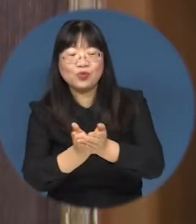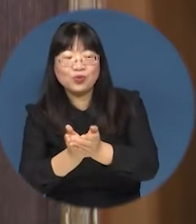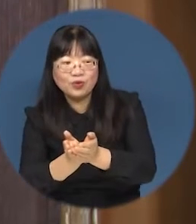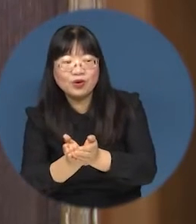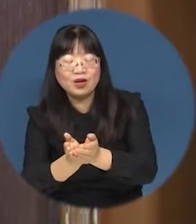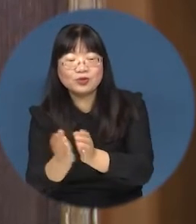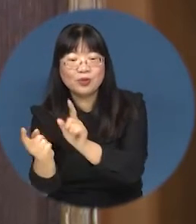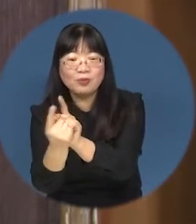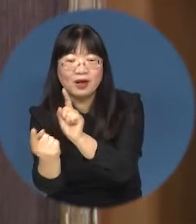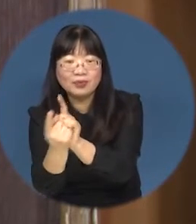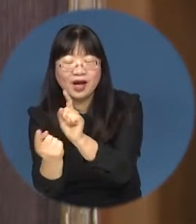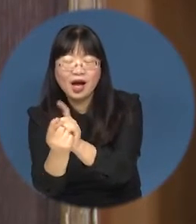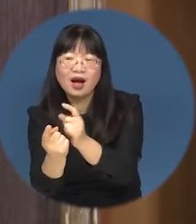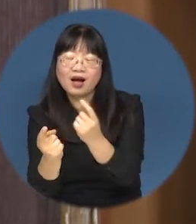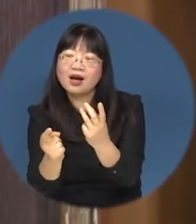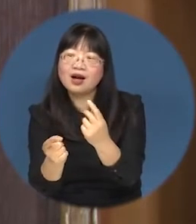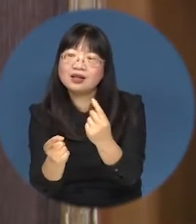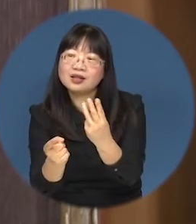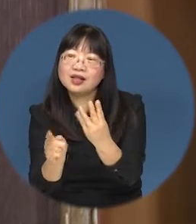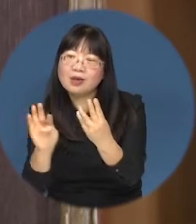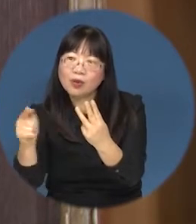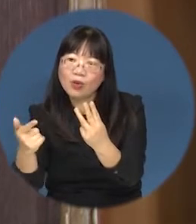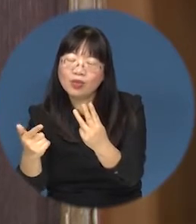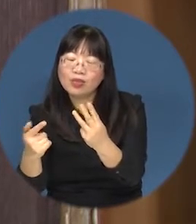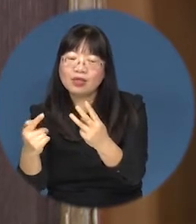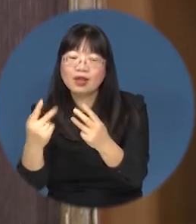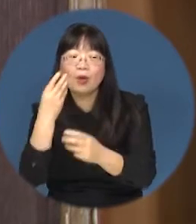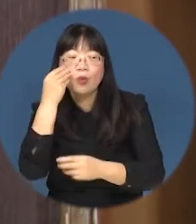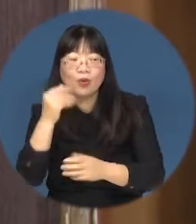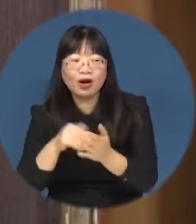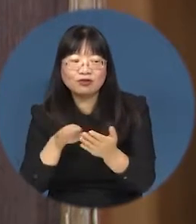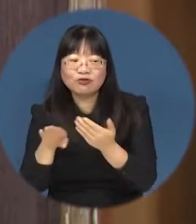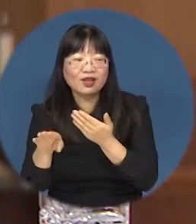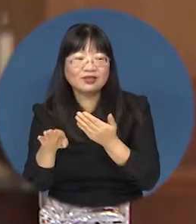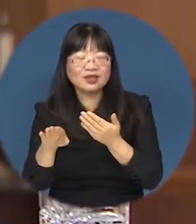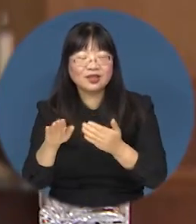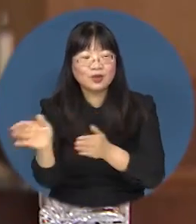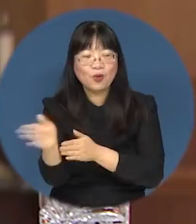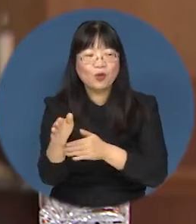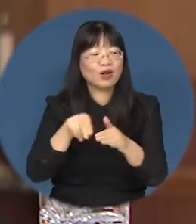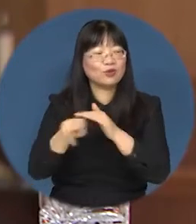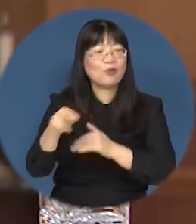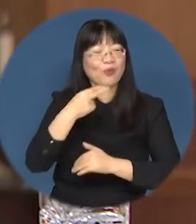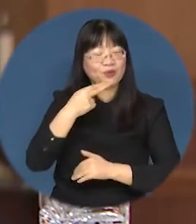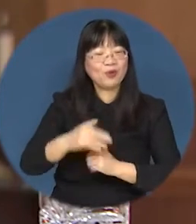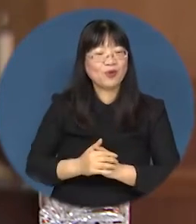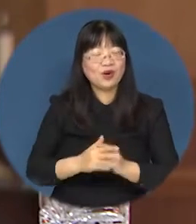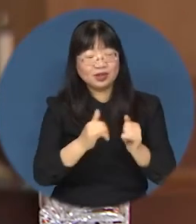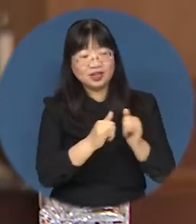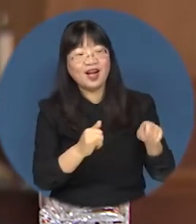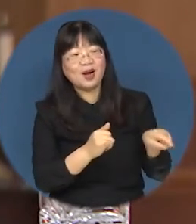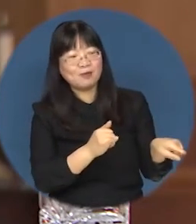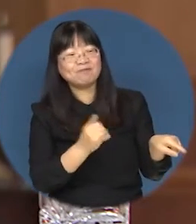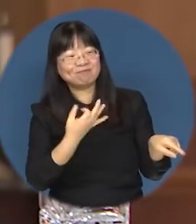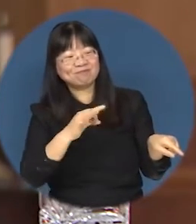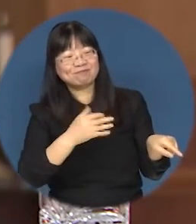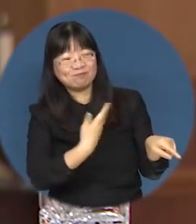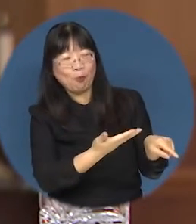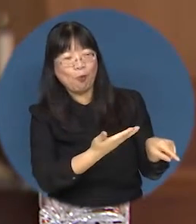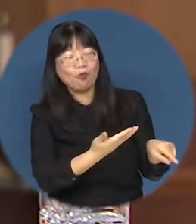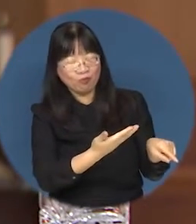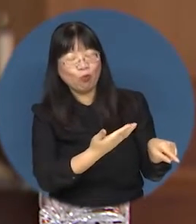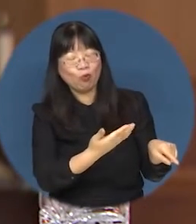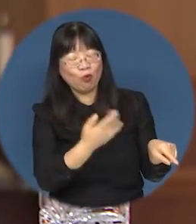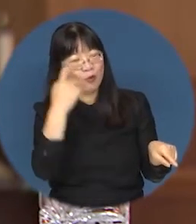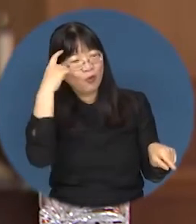그러면 세네 번 정도 마주치면은 떠나지 않습니다. 괜히 있습니다. 그 존재를 인식하고 그렇죠. 예. 머리가 좋네요.